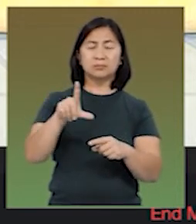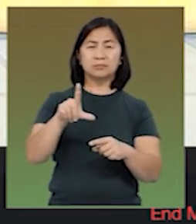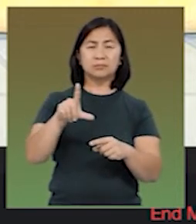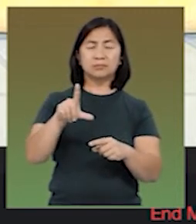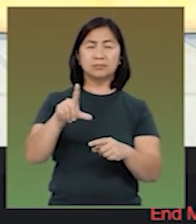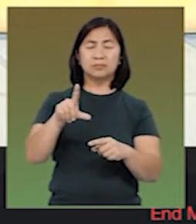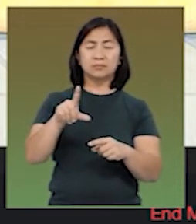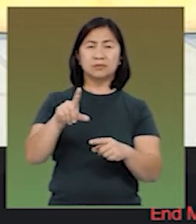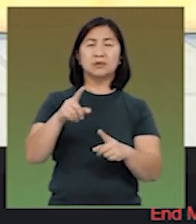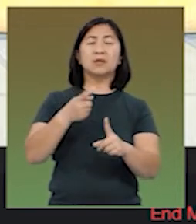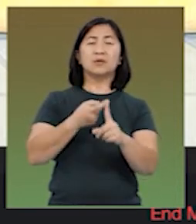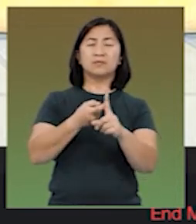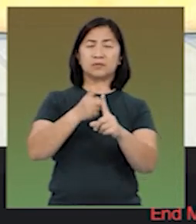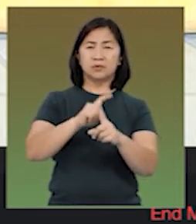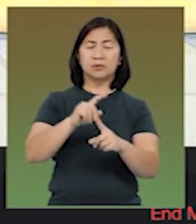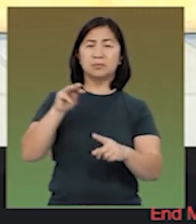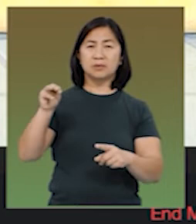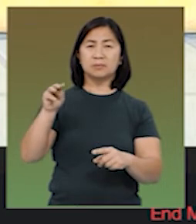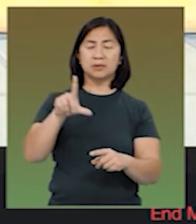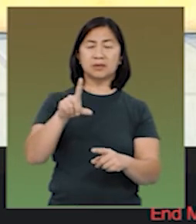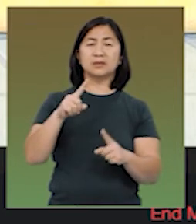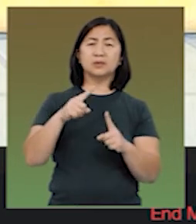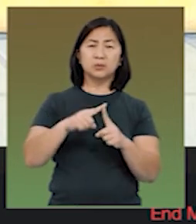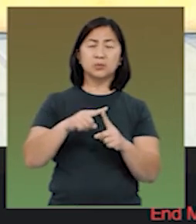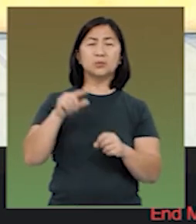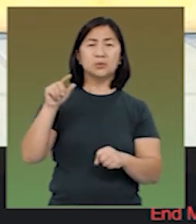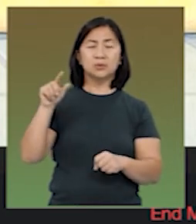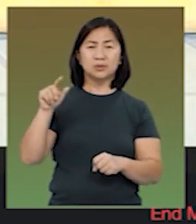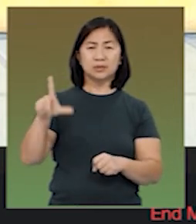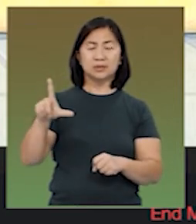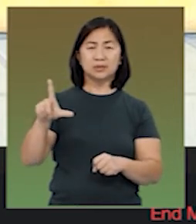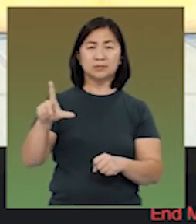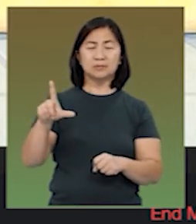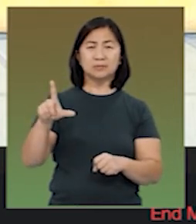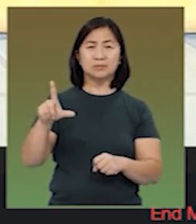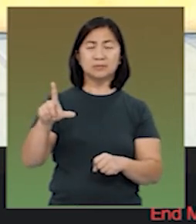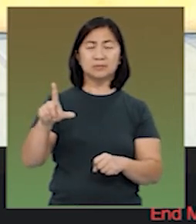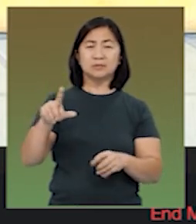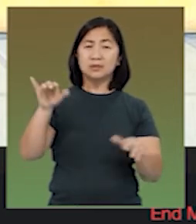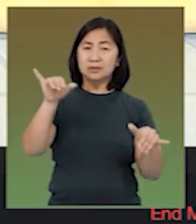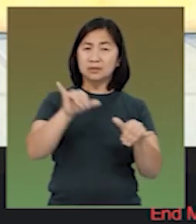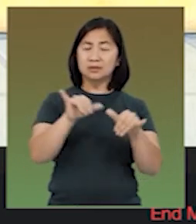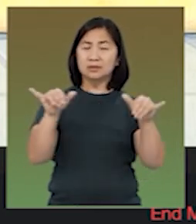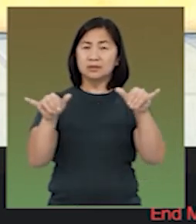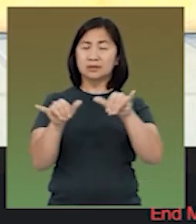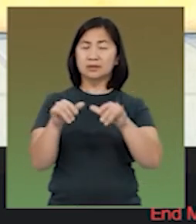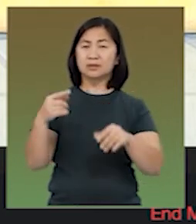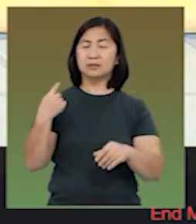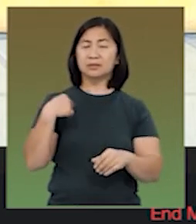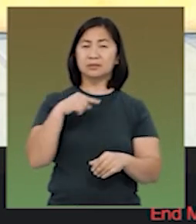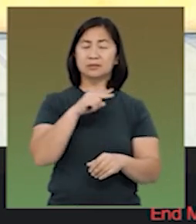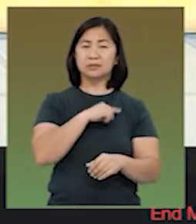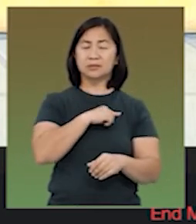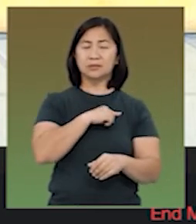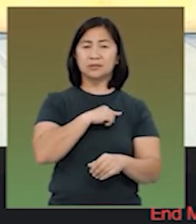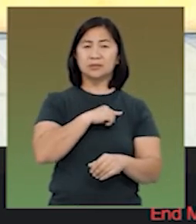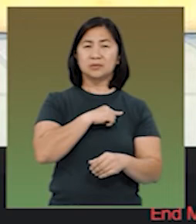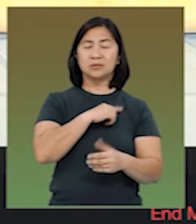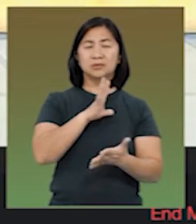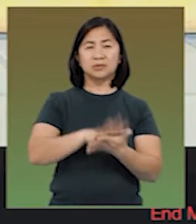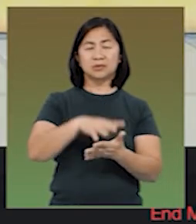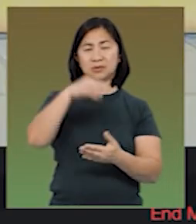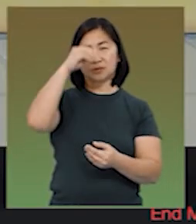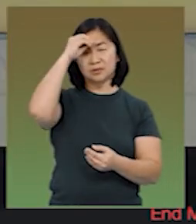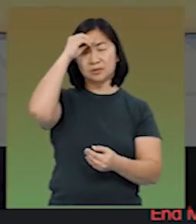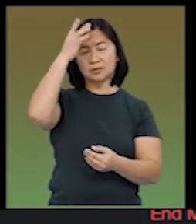milliliter at from milliliter to liter. Kaya, susukatin na natin ang inyong